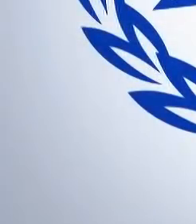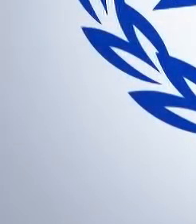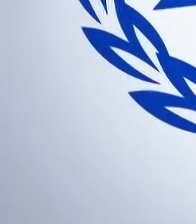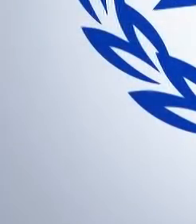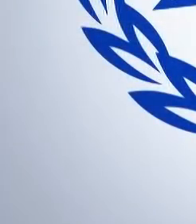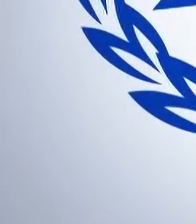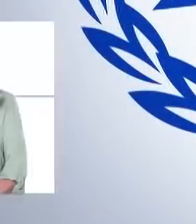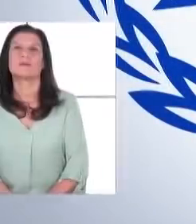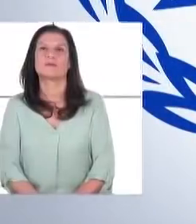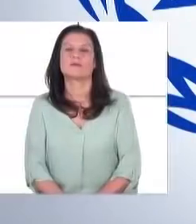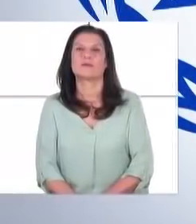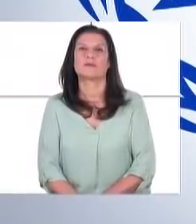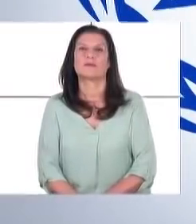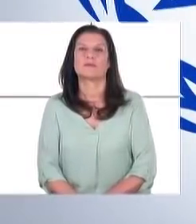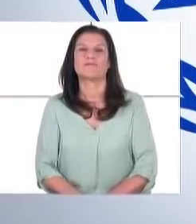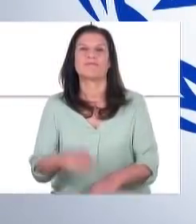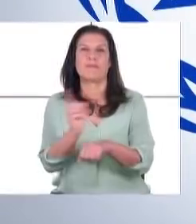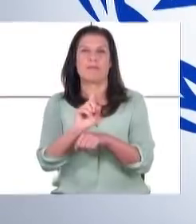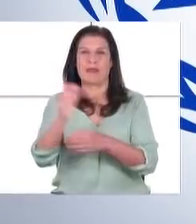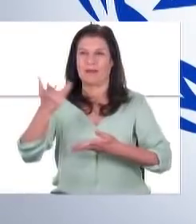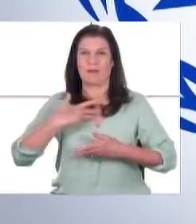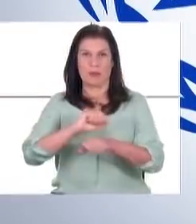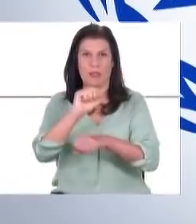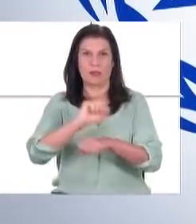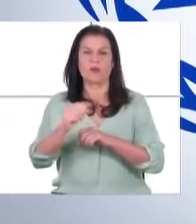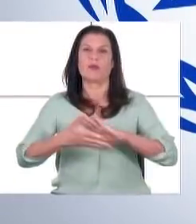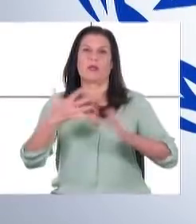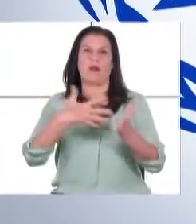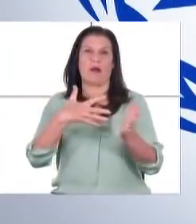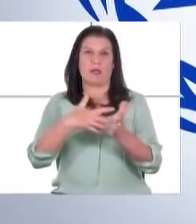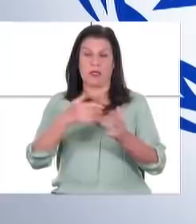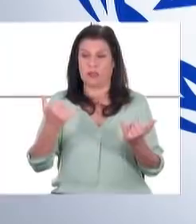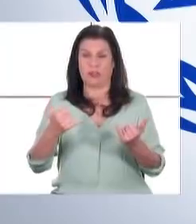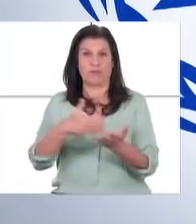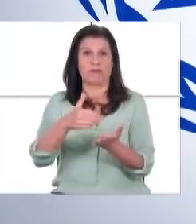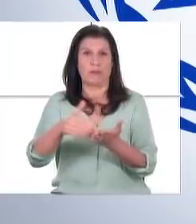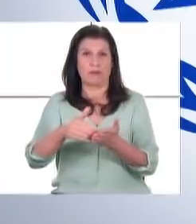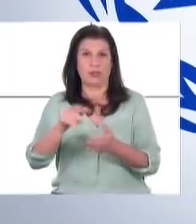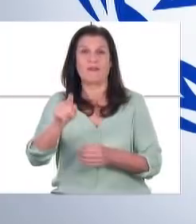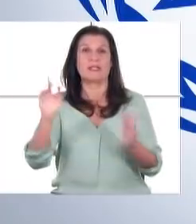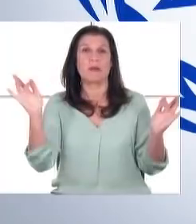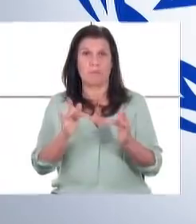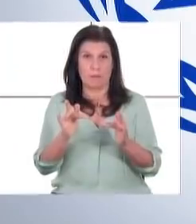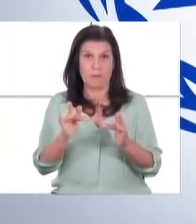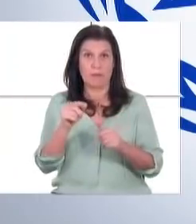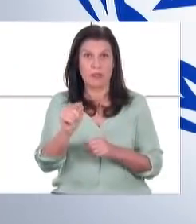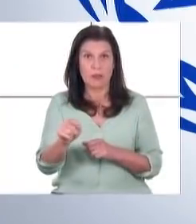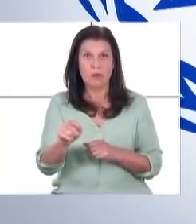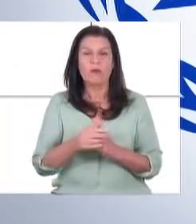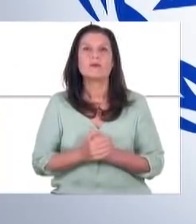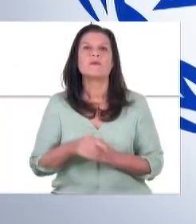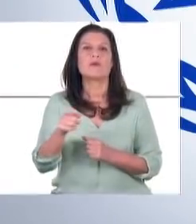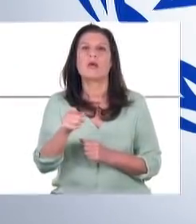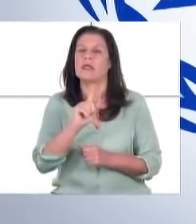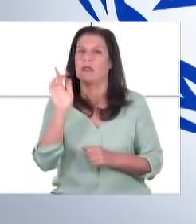ממשטרת ישראל נמסר בתגובה, מיד עם קבלת התלונה במשטרה נפתחה חקירה שמתנהלת בימים אלו. בניגוד מוחלט לניתן, המשטרה התנגדה לאיסור פרסום זהותו